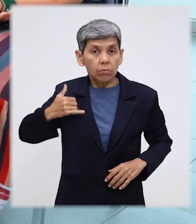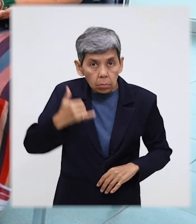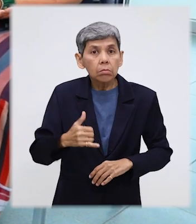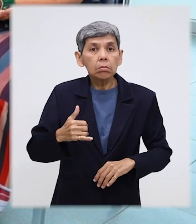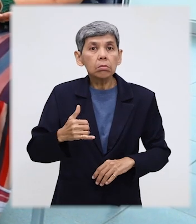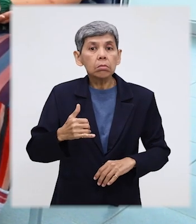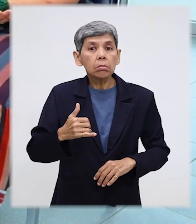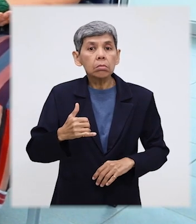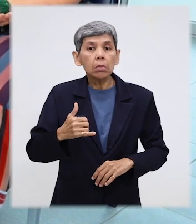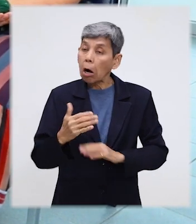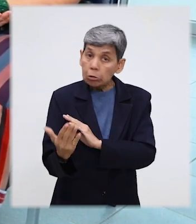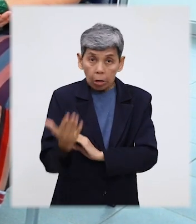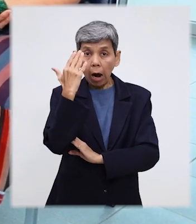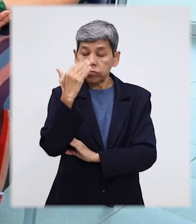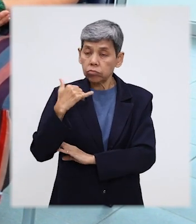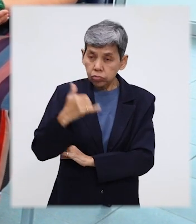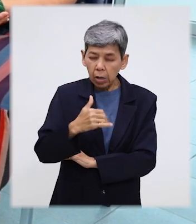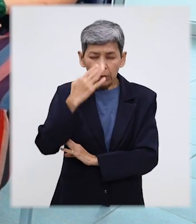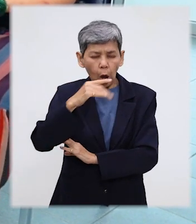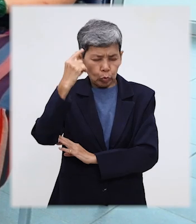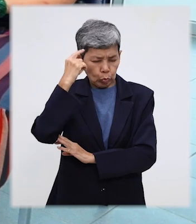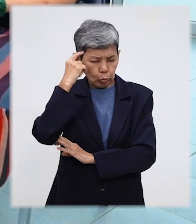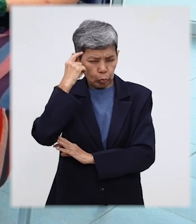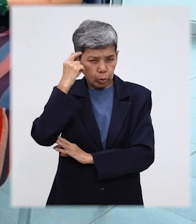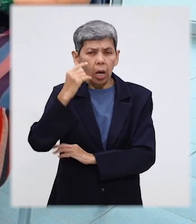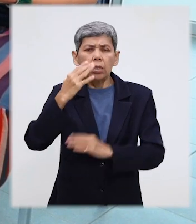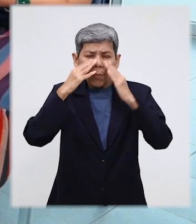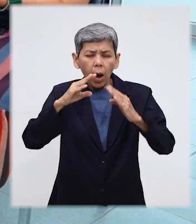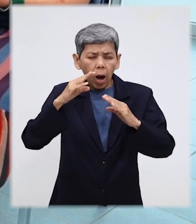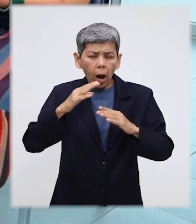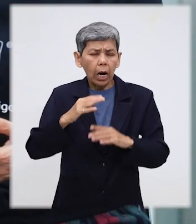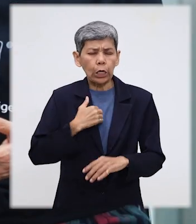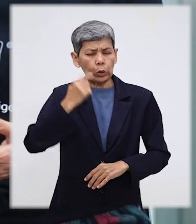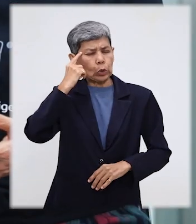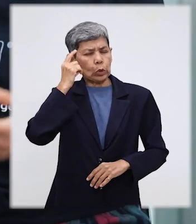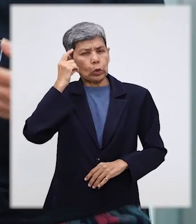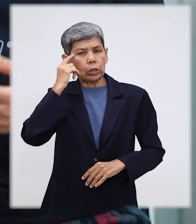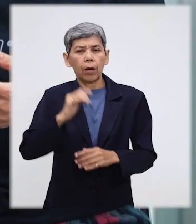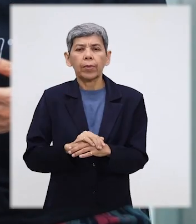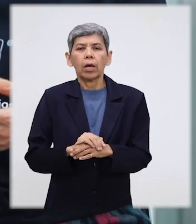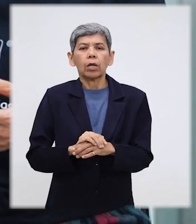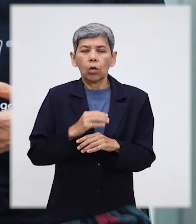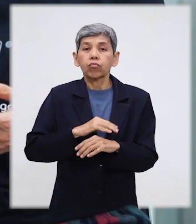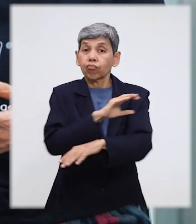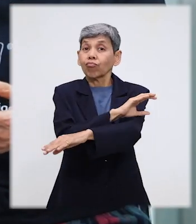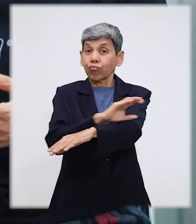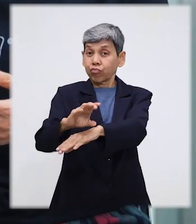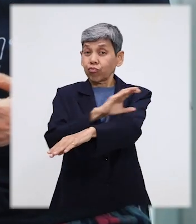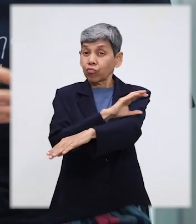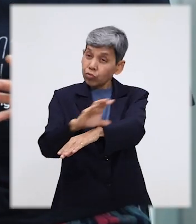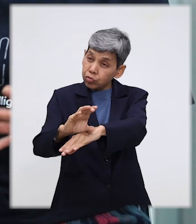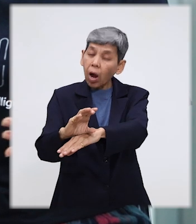าแล้วก็มาเช้าความที่ว่าเขารู้ว่าเพราะเขาเป็นผู้พิการทางสายตาเนี่ยเขาส่วนใหญ่ก็คือนั่งรถไฟฟ้าใช่ไหมค